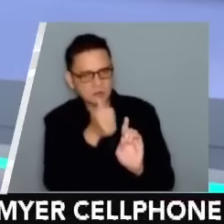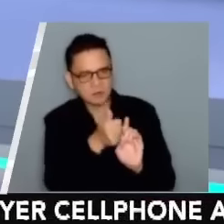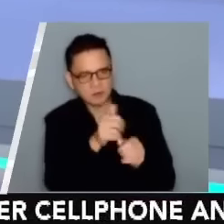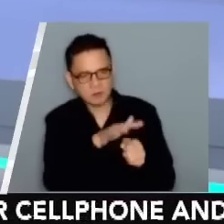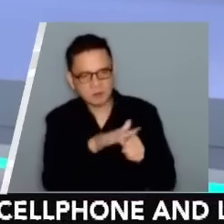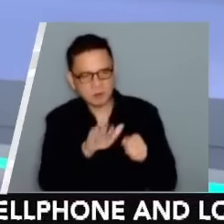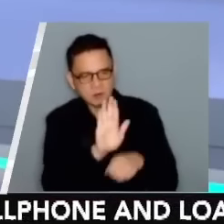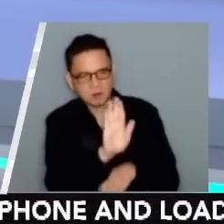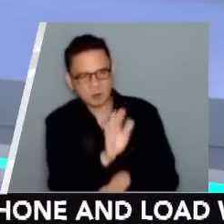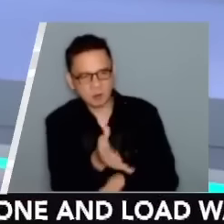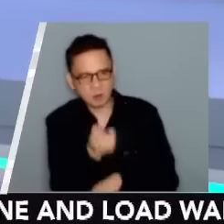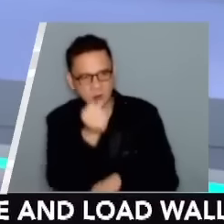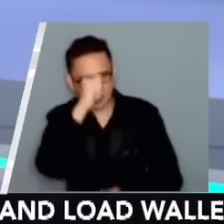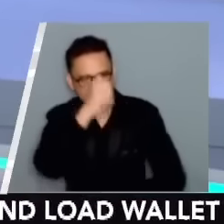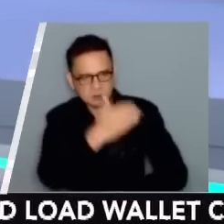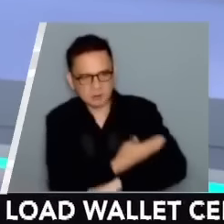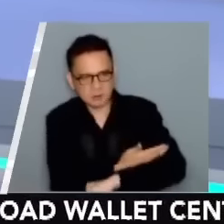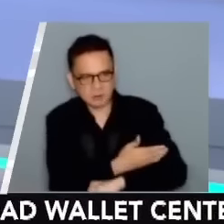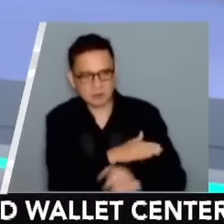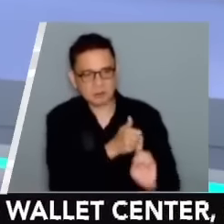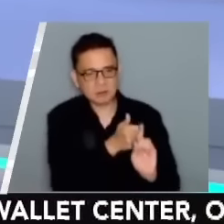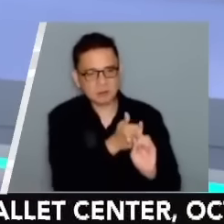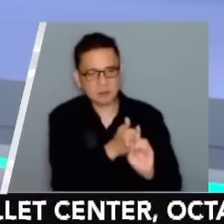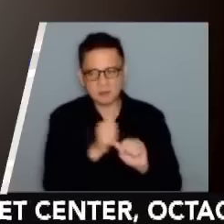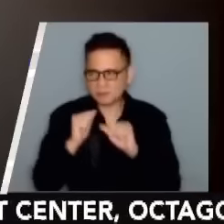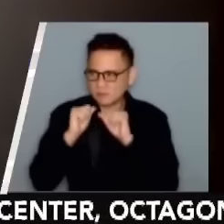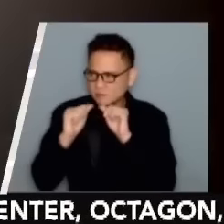akusasyon balitang hatid ni EJ